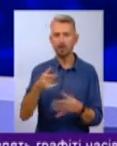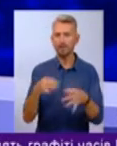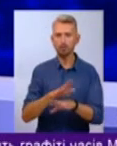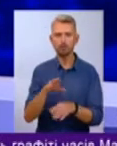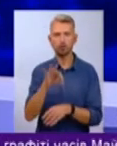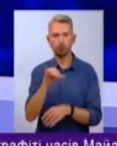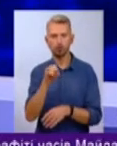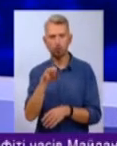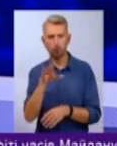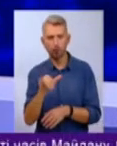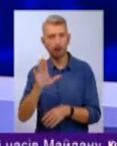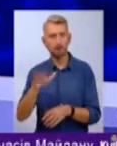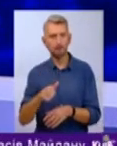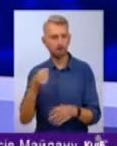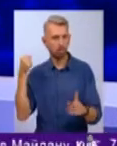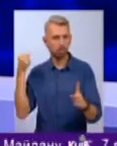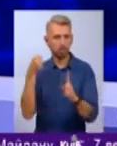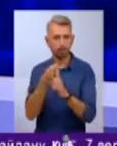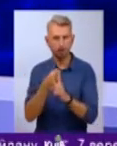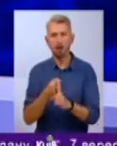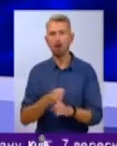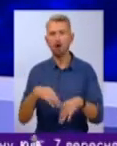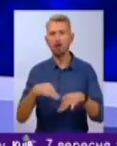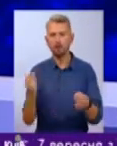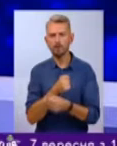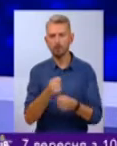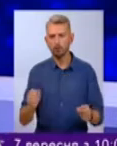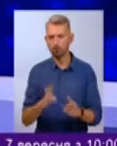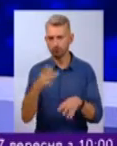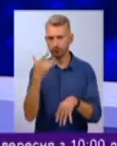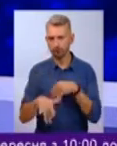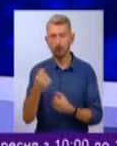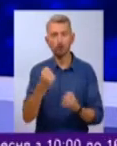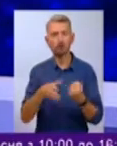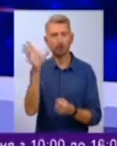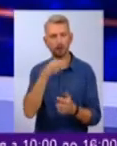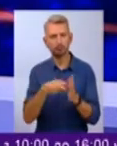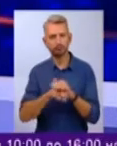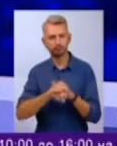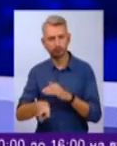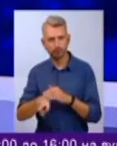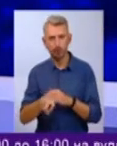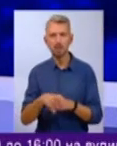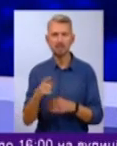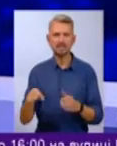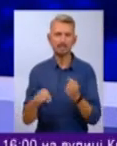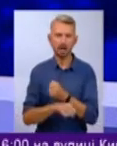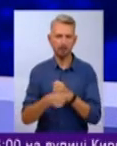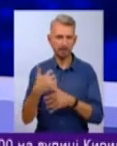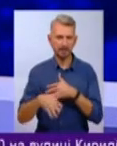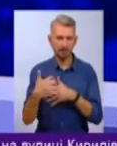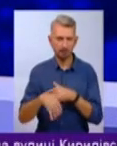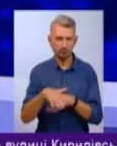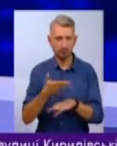удару влетів у стовп. Авто вибухнуло і згоріло за лічені хвилини. Водій встиг вибратися з машини з травмами середнього ступеню тяжкості.